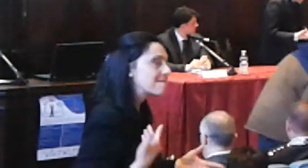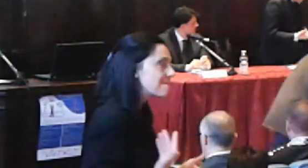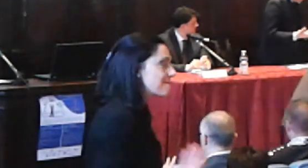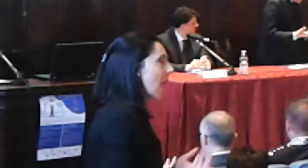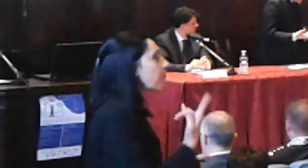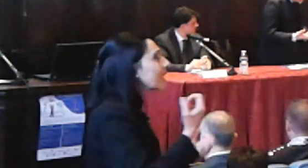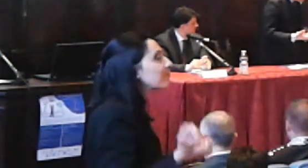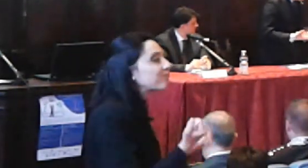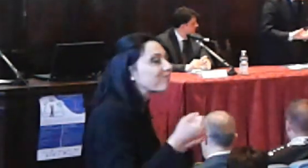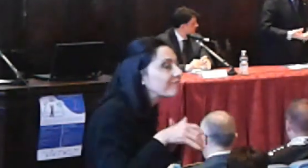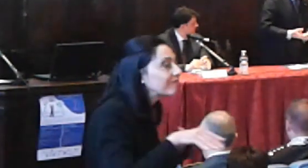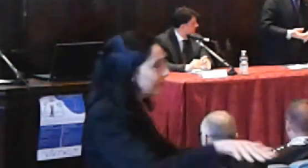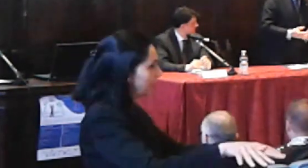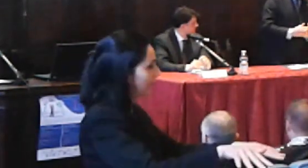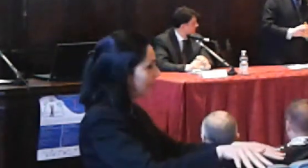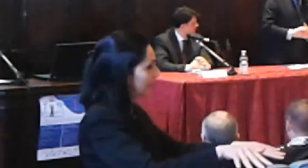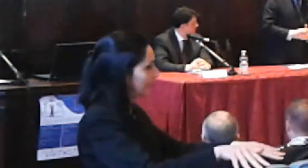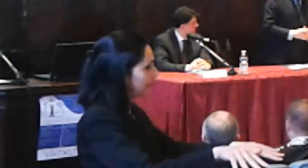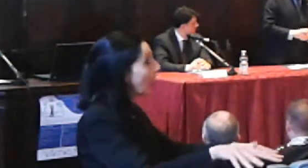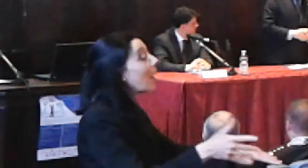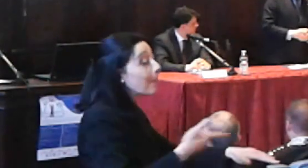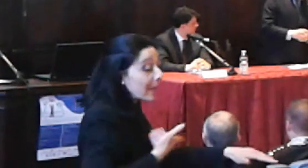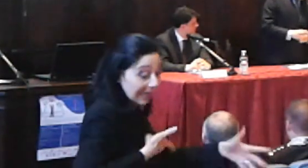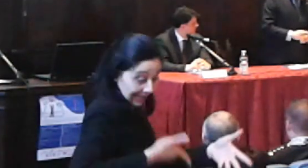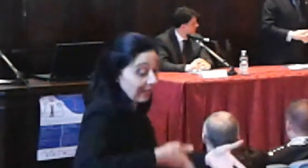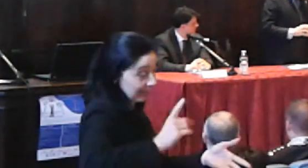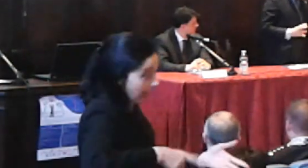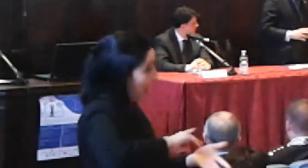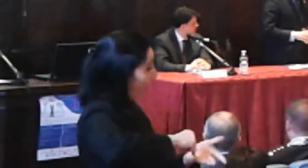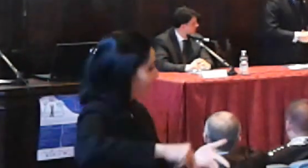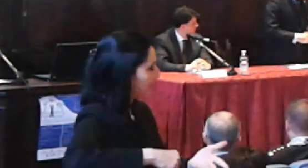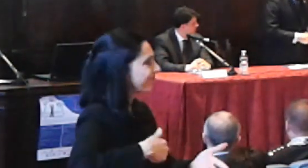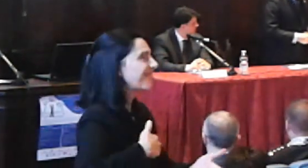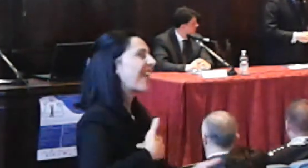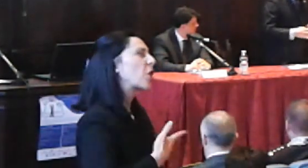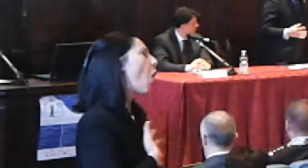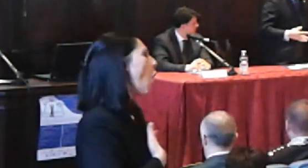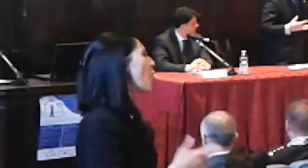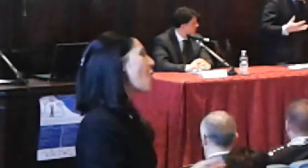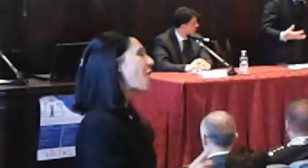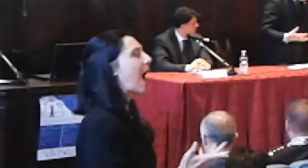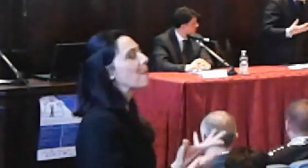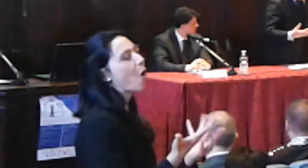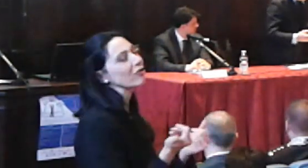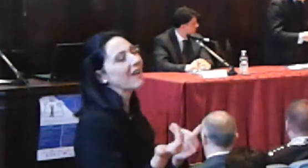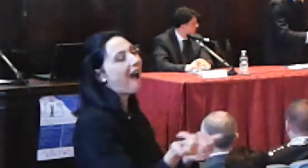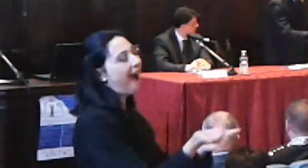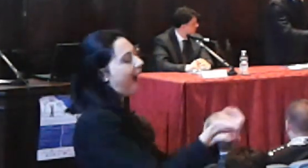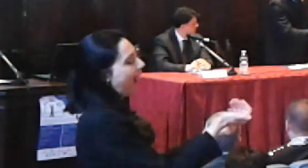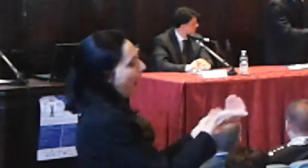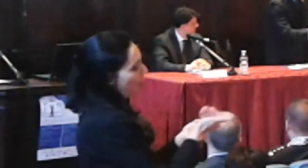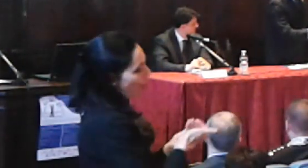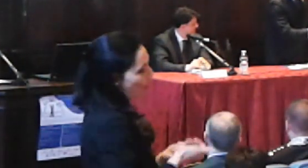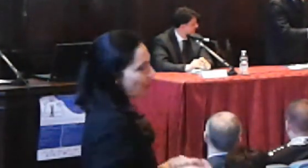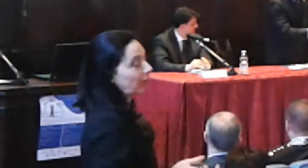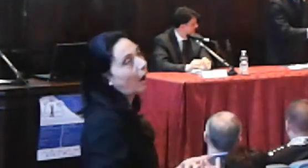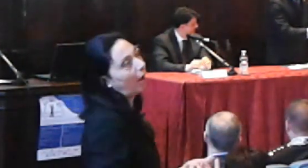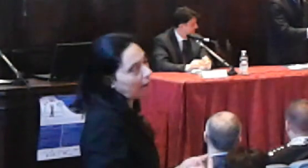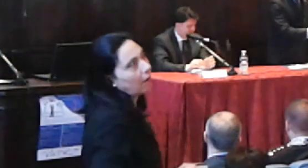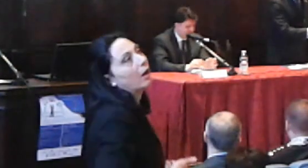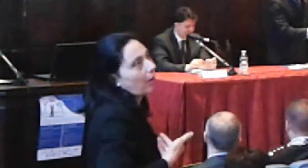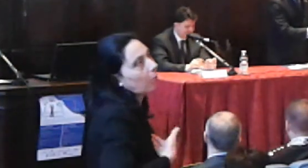visibilità all'atto che andiamo a sottoscrivere. Io non amo i saluti lunghi e a